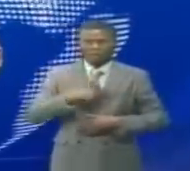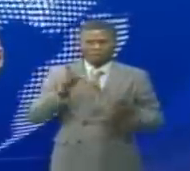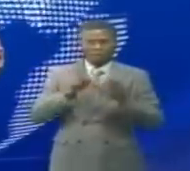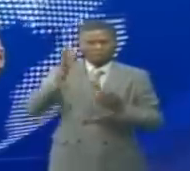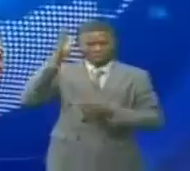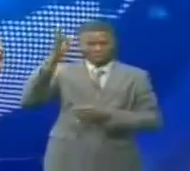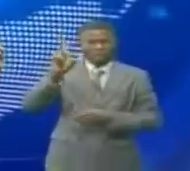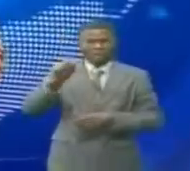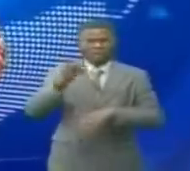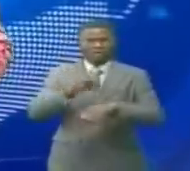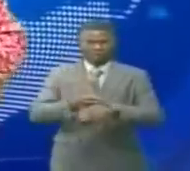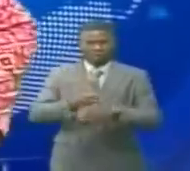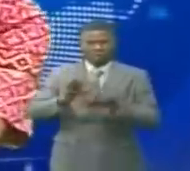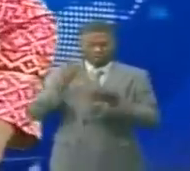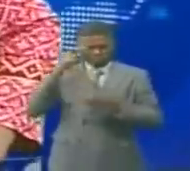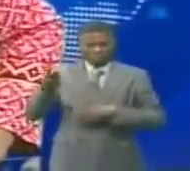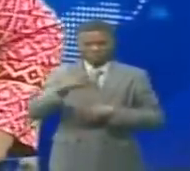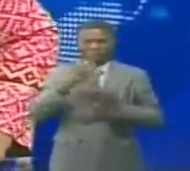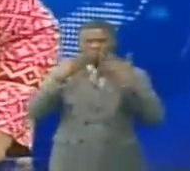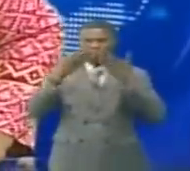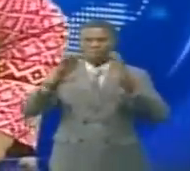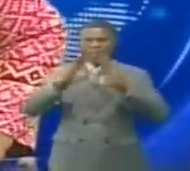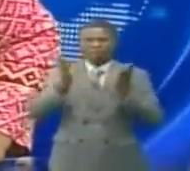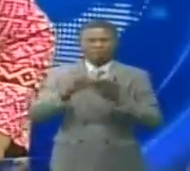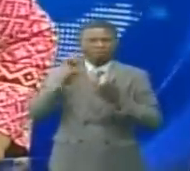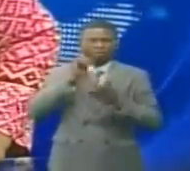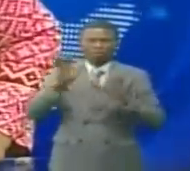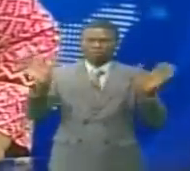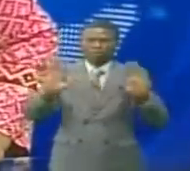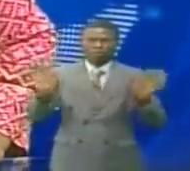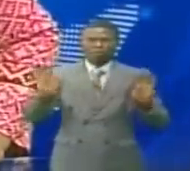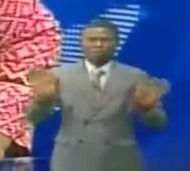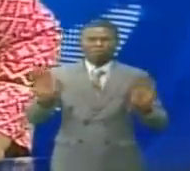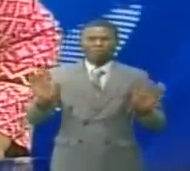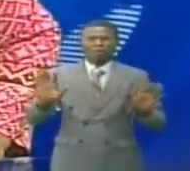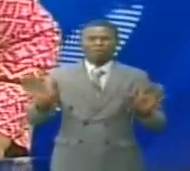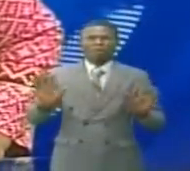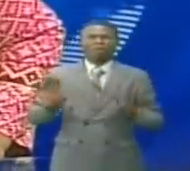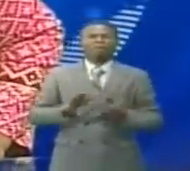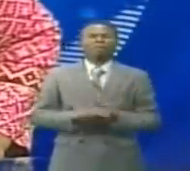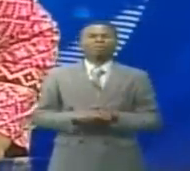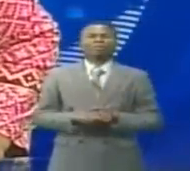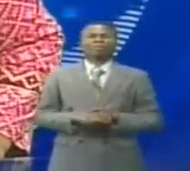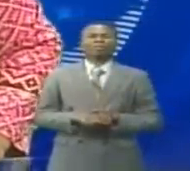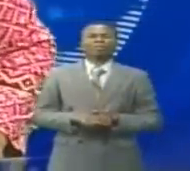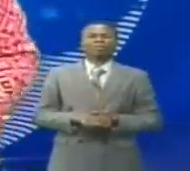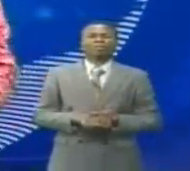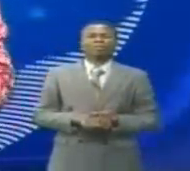retrouvez Françoise Bolaboy qui est à 20h pour la suite de l'actualité. D'ici là, bonne suite de programme sur l'RTNC. Au revoir.